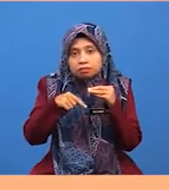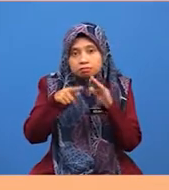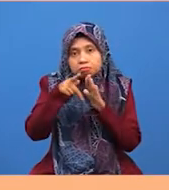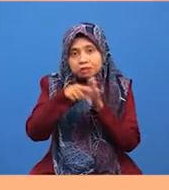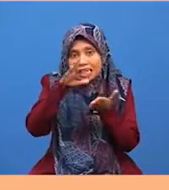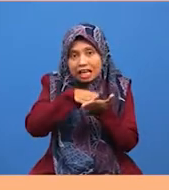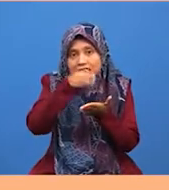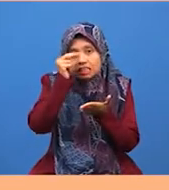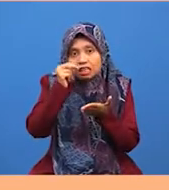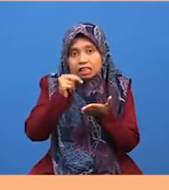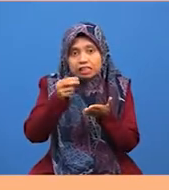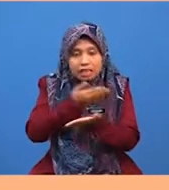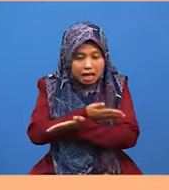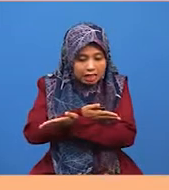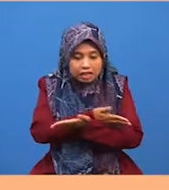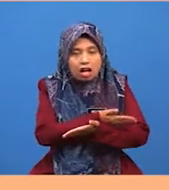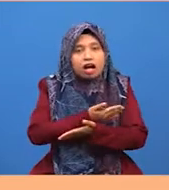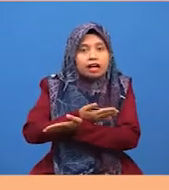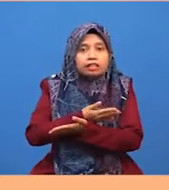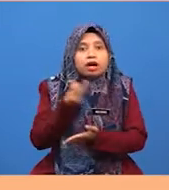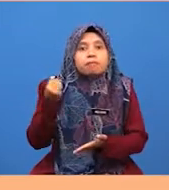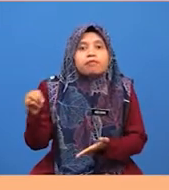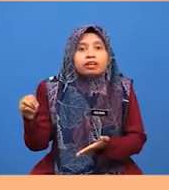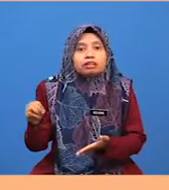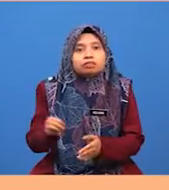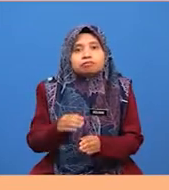tentang pelajaran anak mereka.